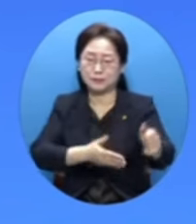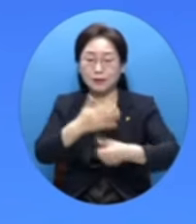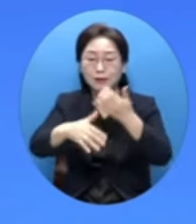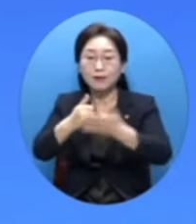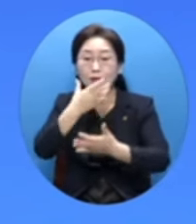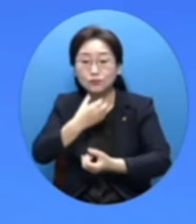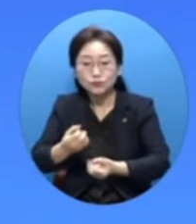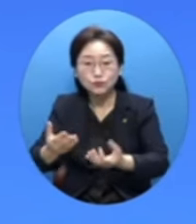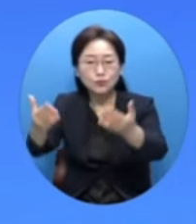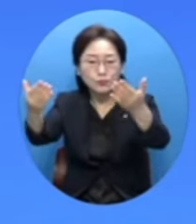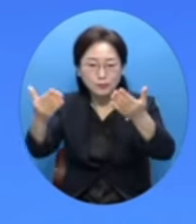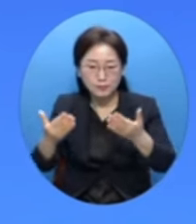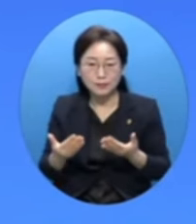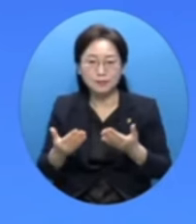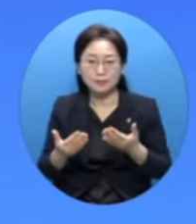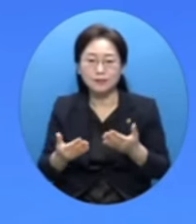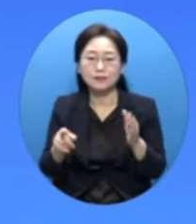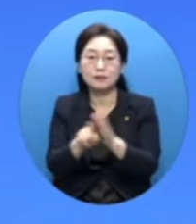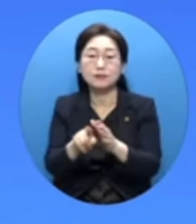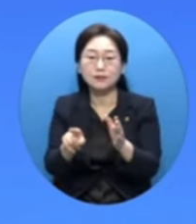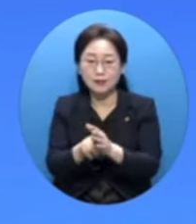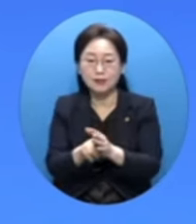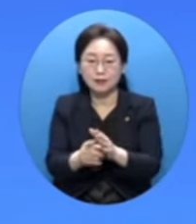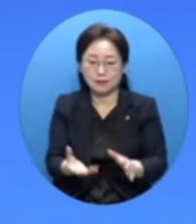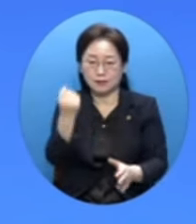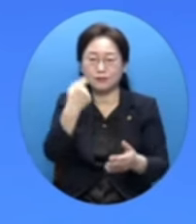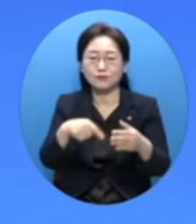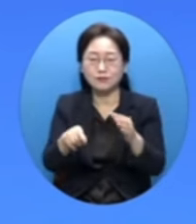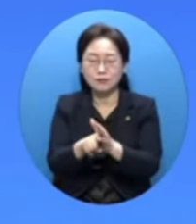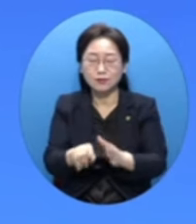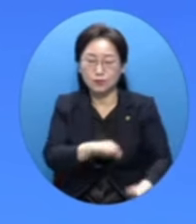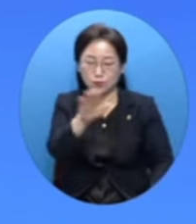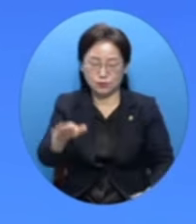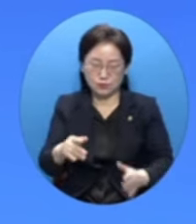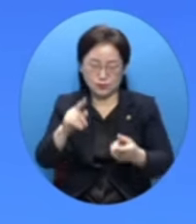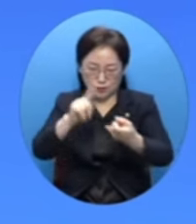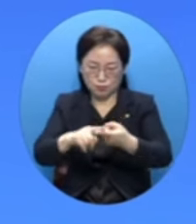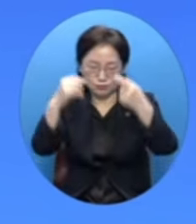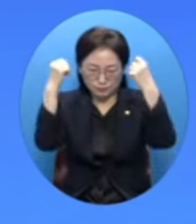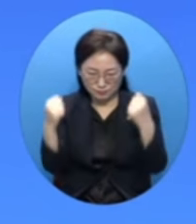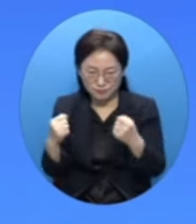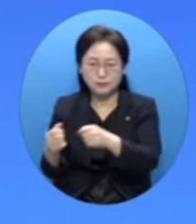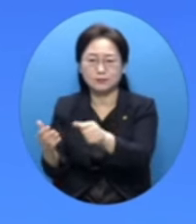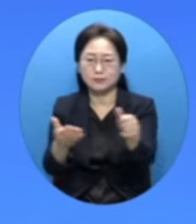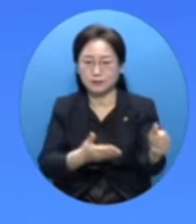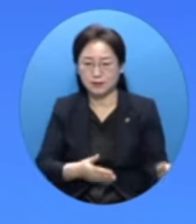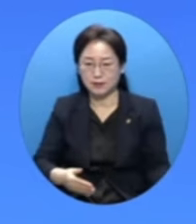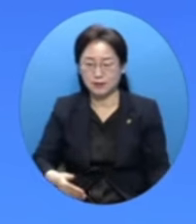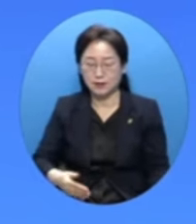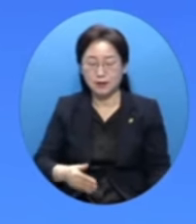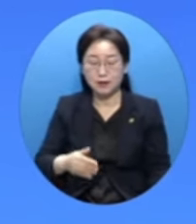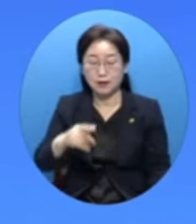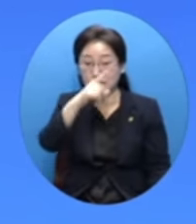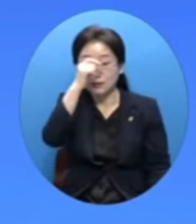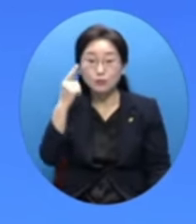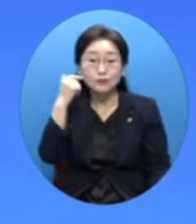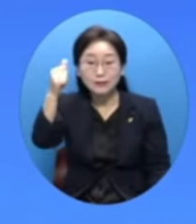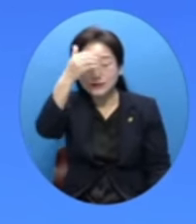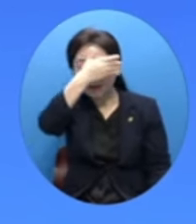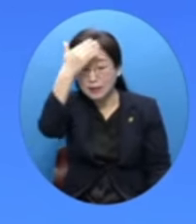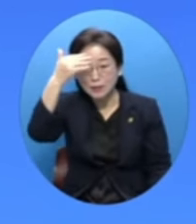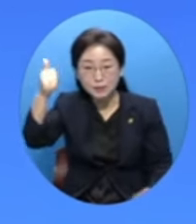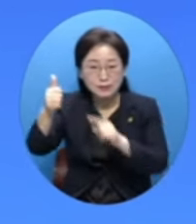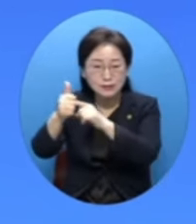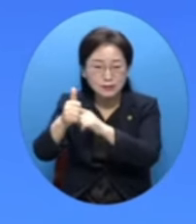축복받는 신앙인이 되기 위해서 우리는 자리를 지켜야 되는 것입니다. 저희 할아버님이 어릴 때 귀에 못 박히도록 하신